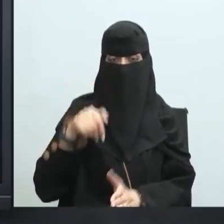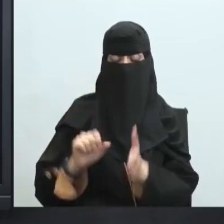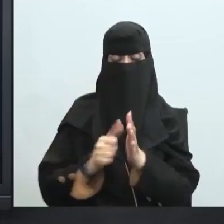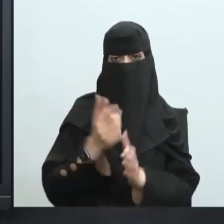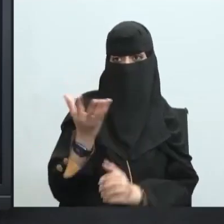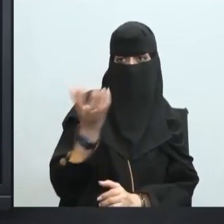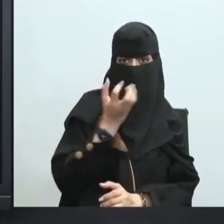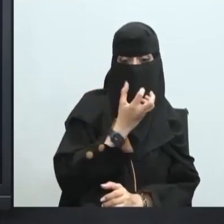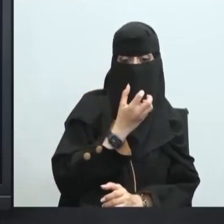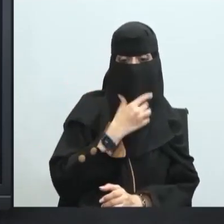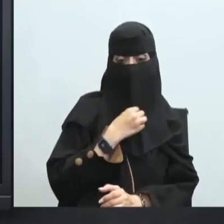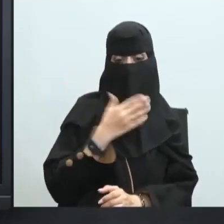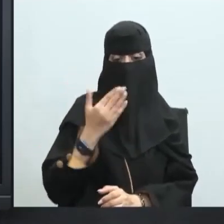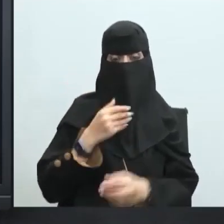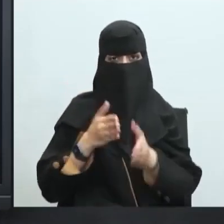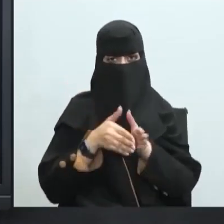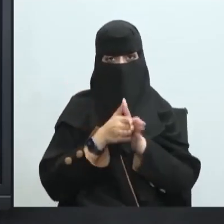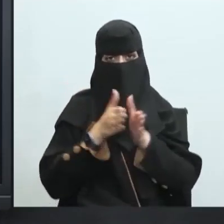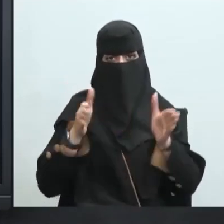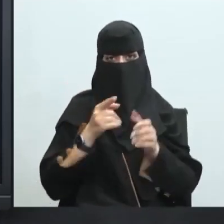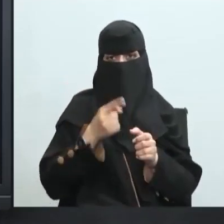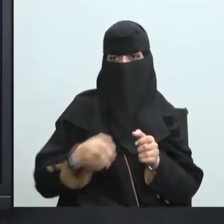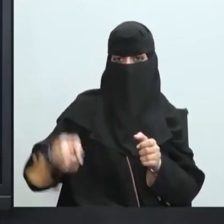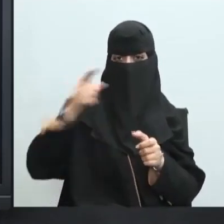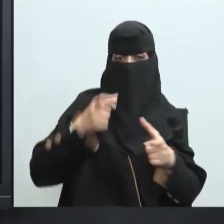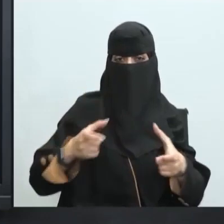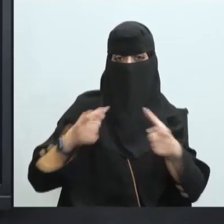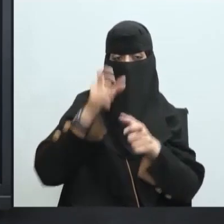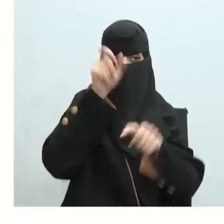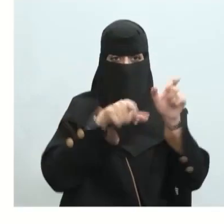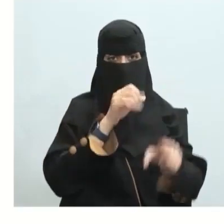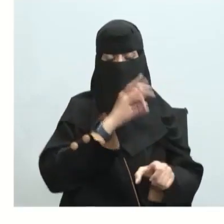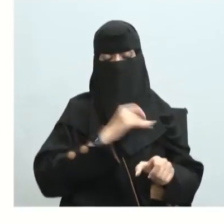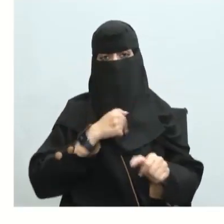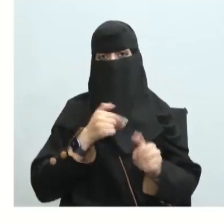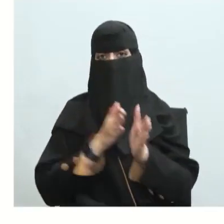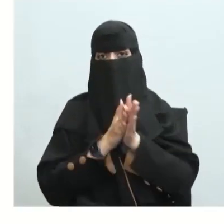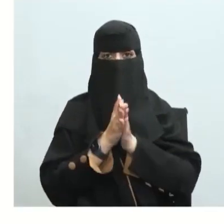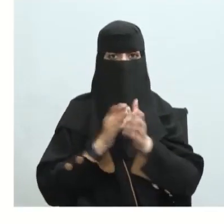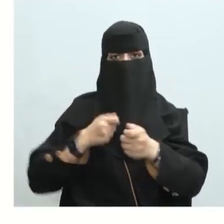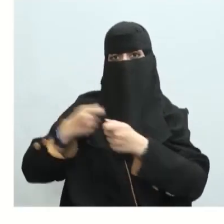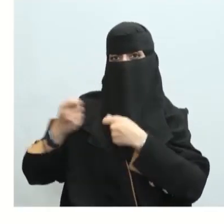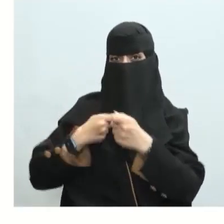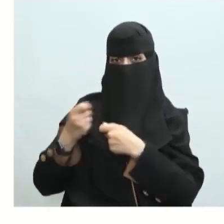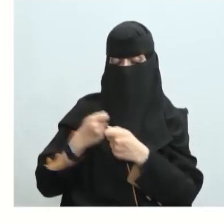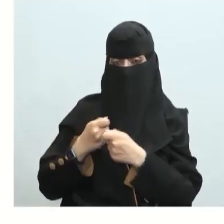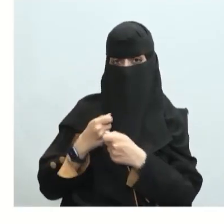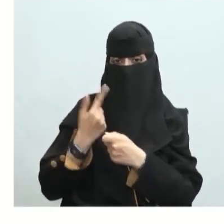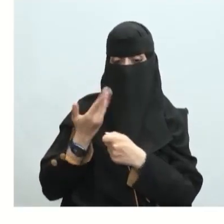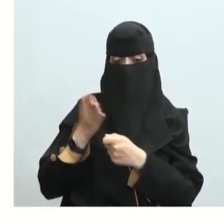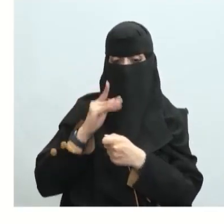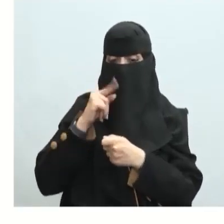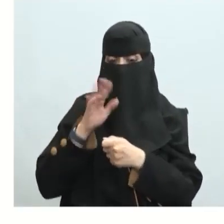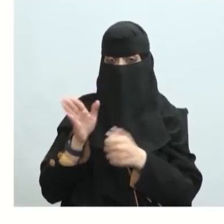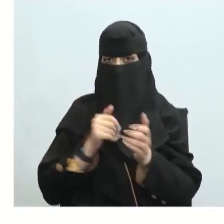للجذب خدمه واحدث وايضا توسيع دائره المستفيدين هنا المهتمون بالتجاره ستكتب